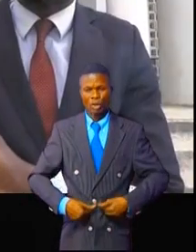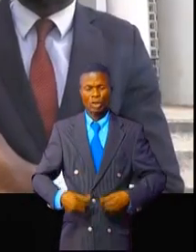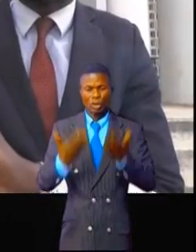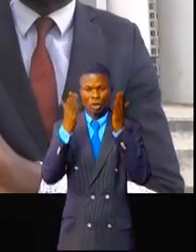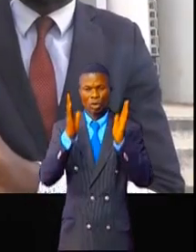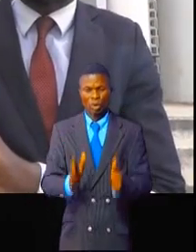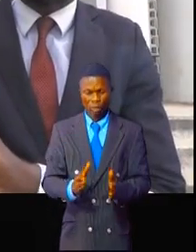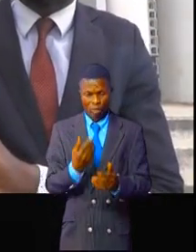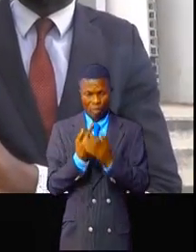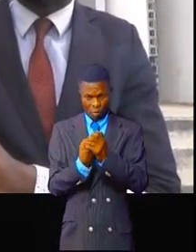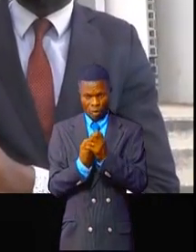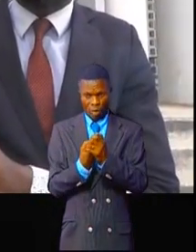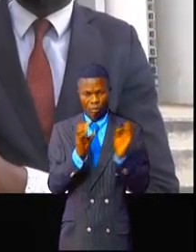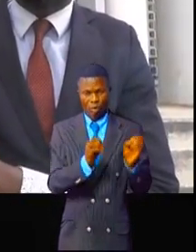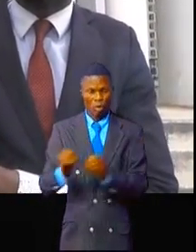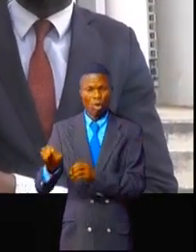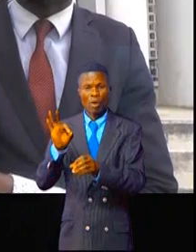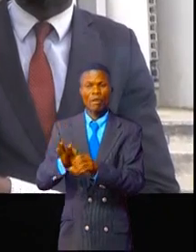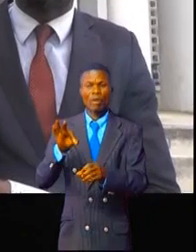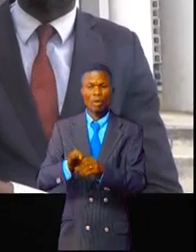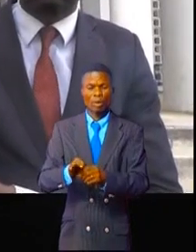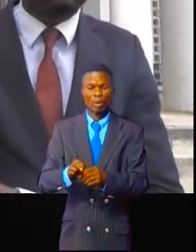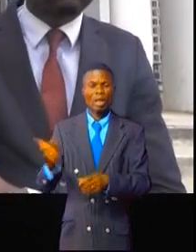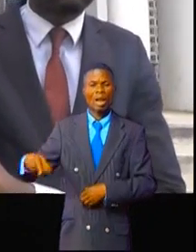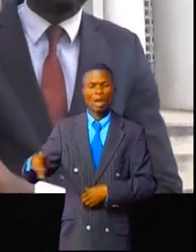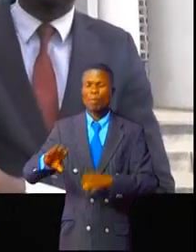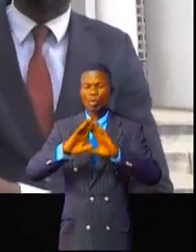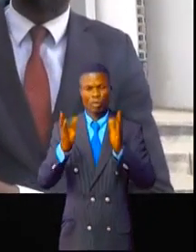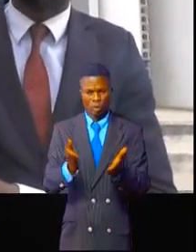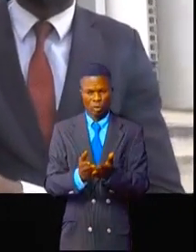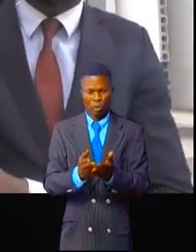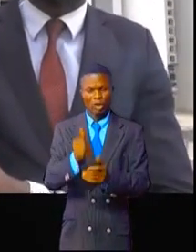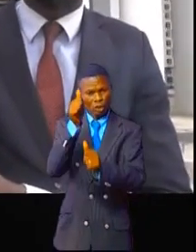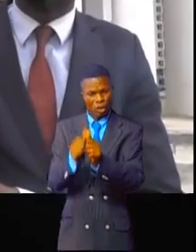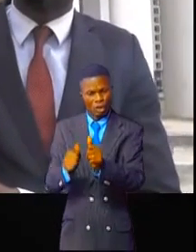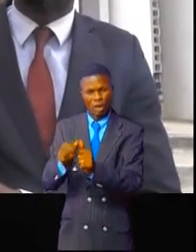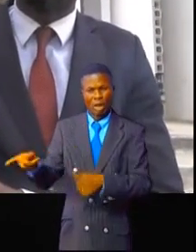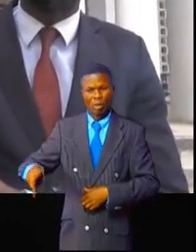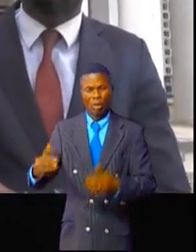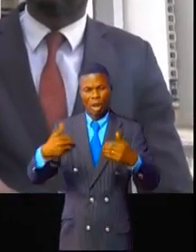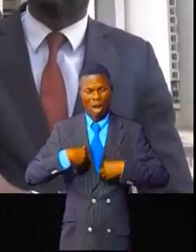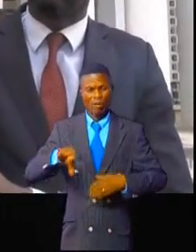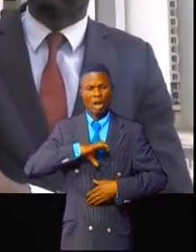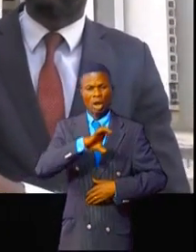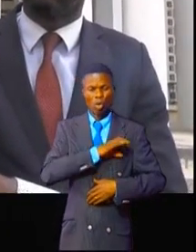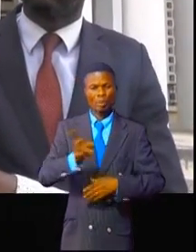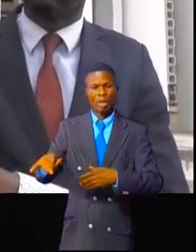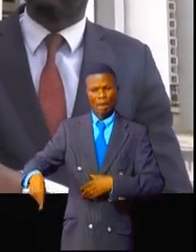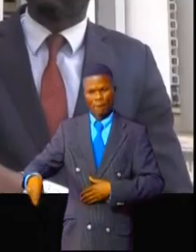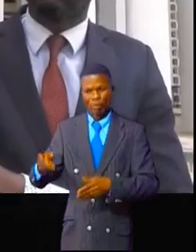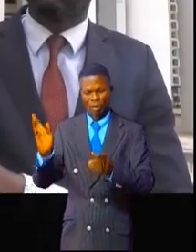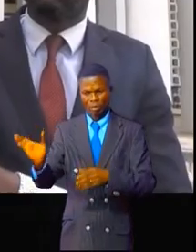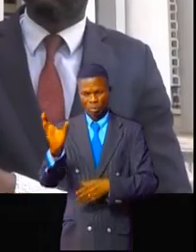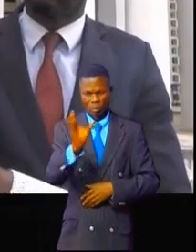là nous allons organiser des élections dans toutes les provinces pour que chaque province puisse avoir un comité provincial et un